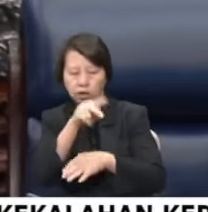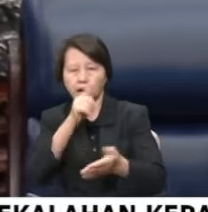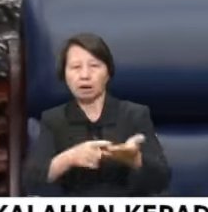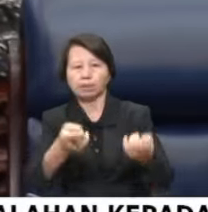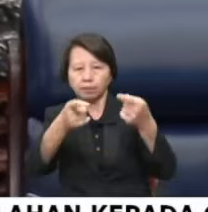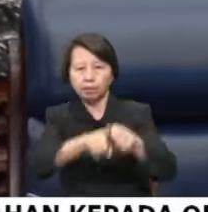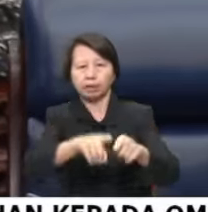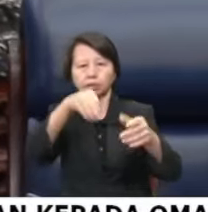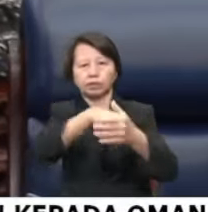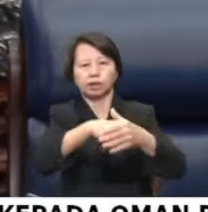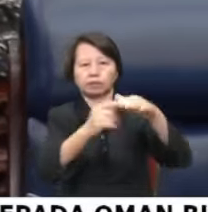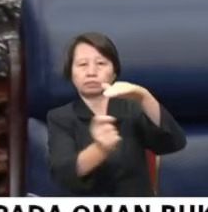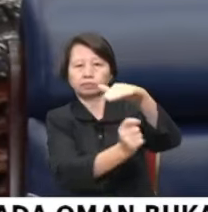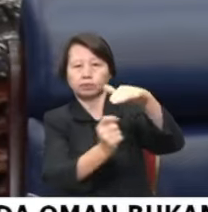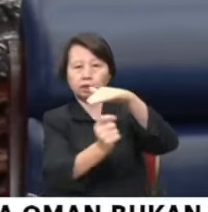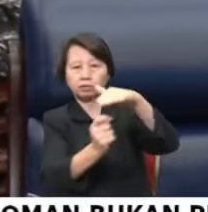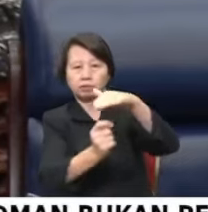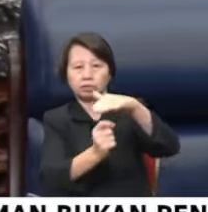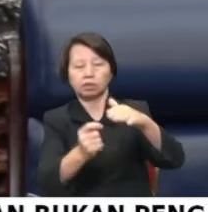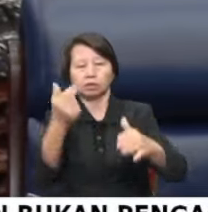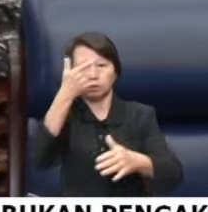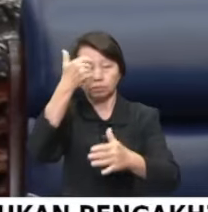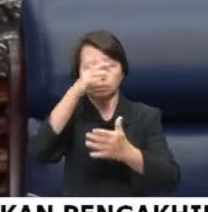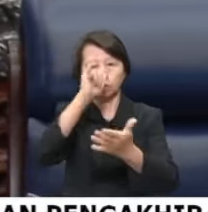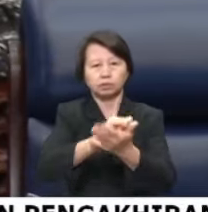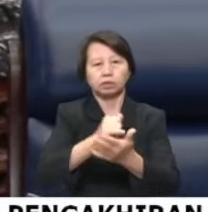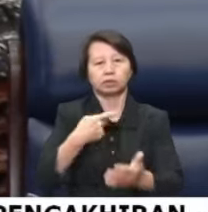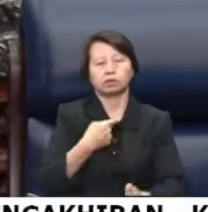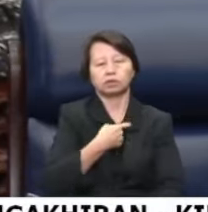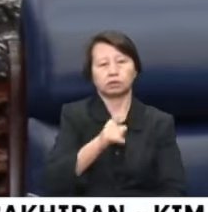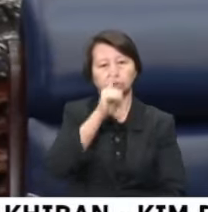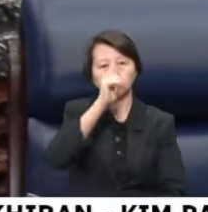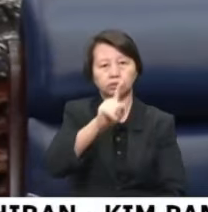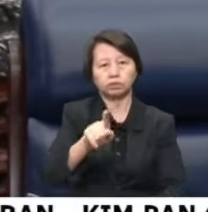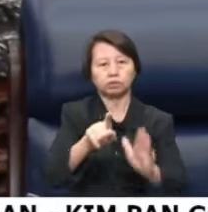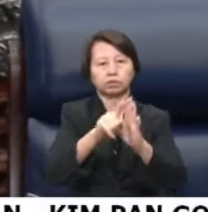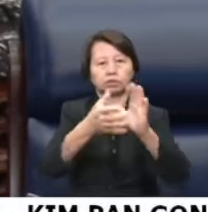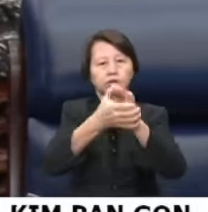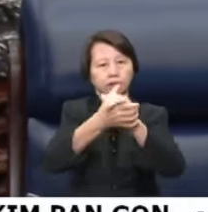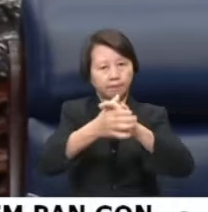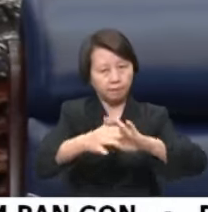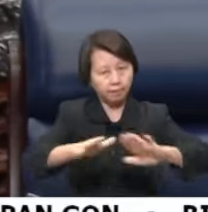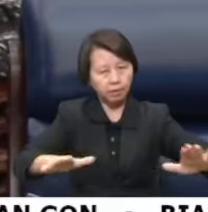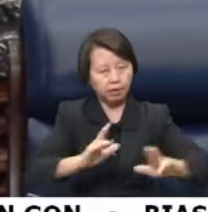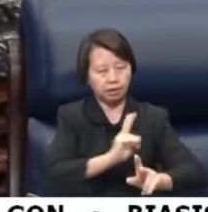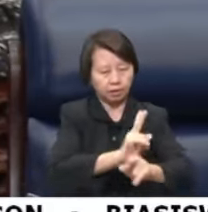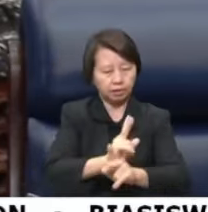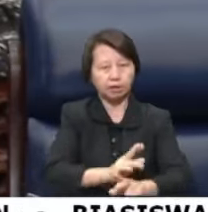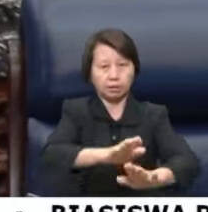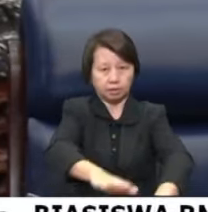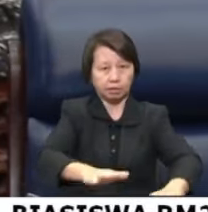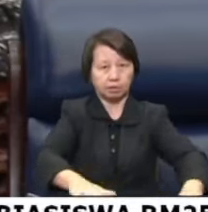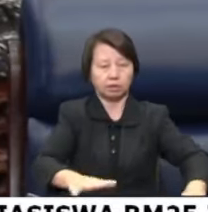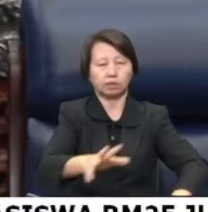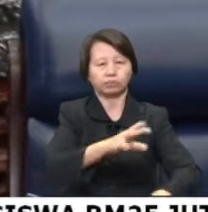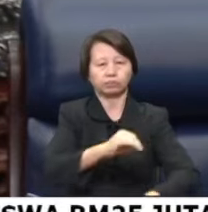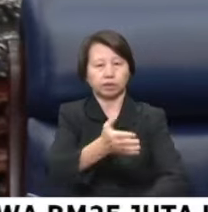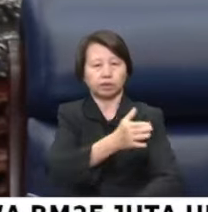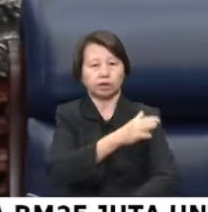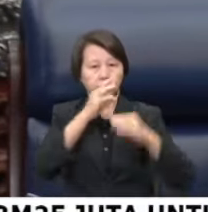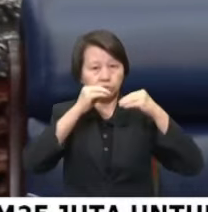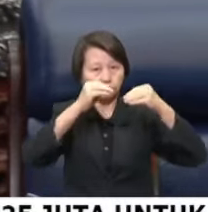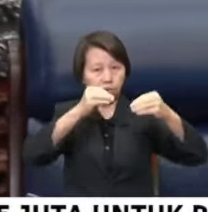dalam taska. Jadi sebab itu kita pastikan keselamatan mereka ada terjamin, dan pengasuh-pengasuh